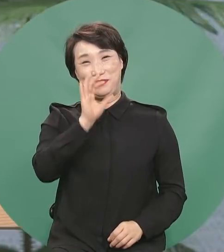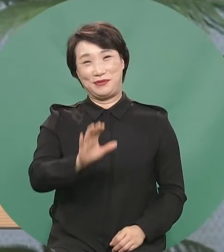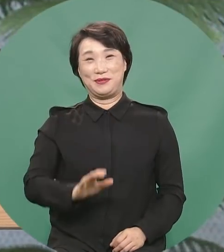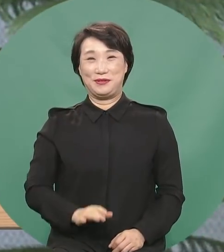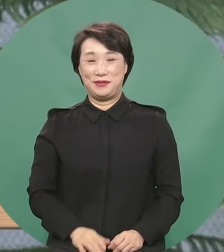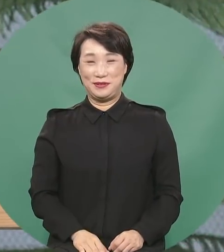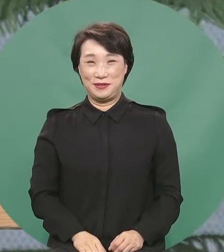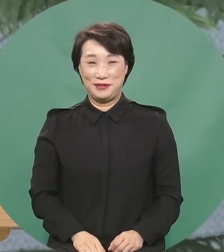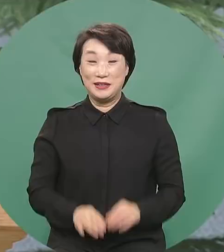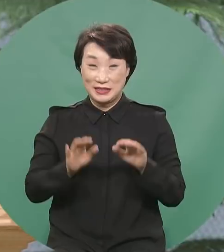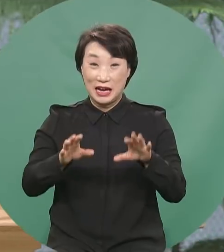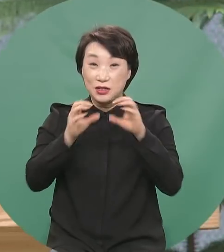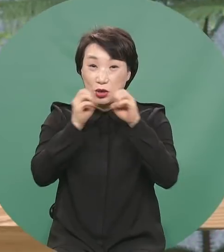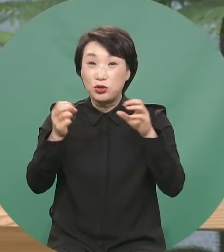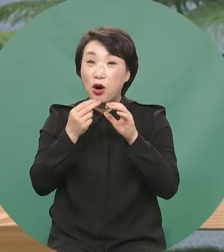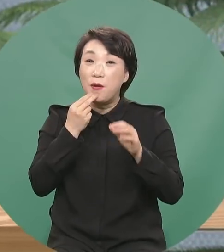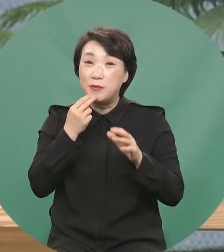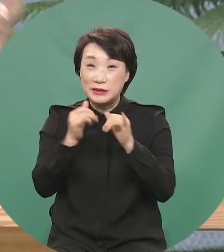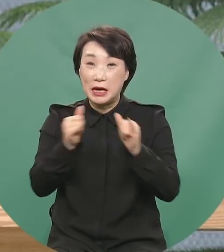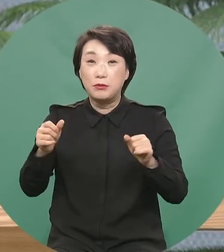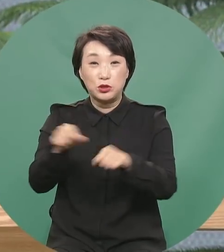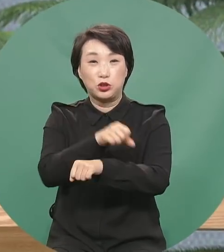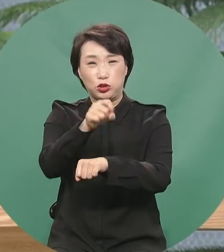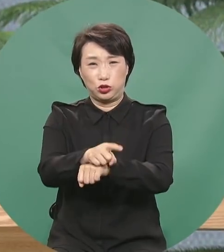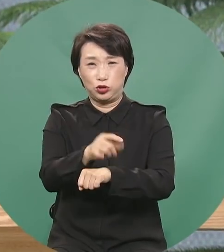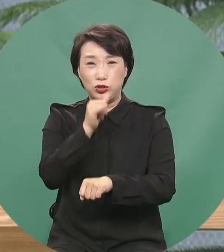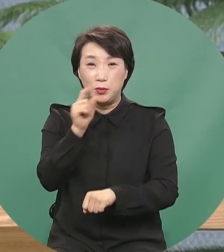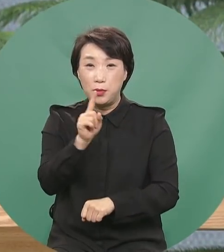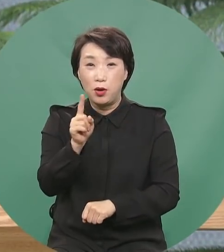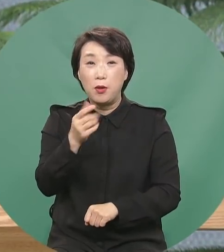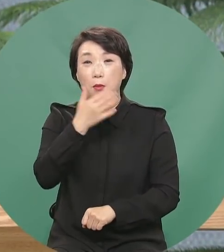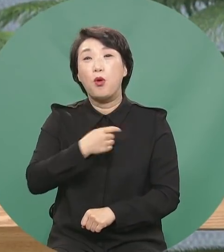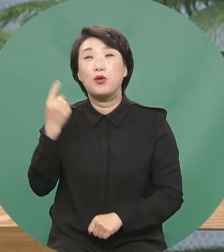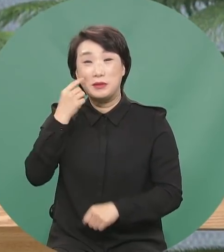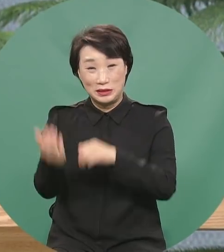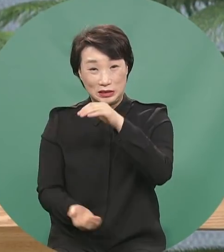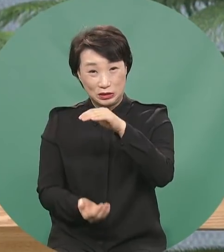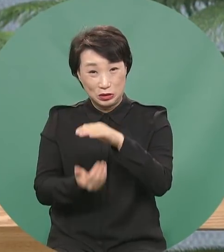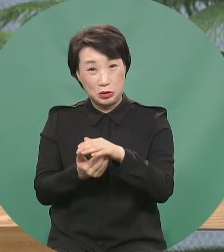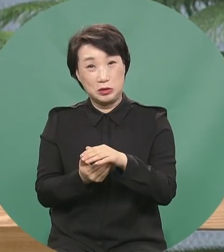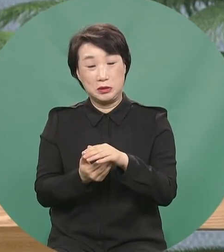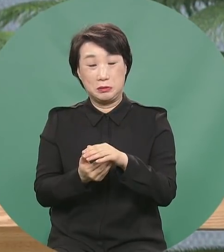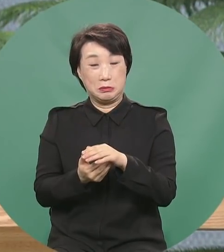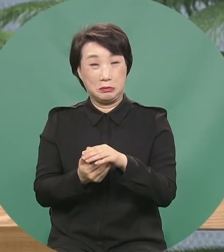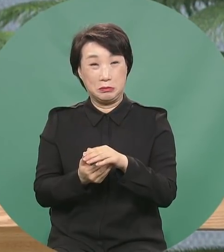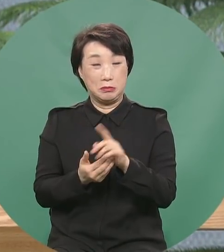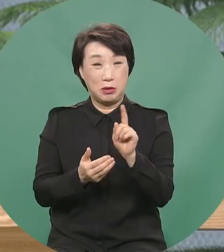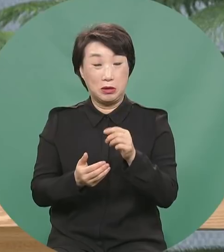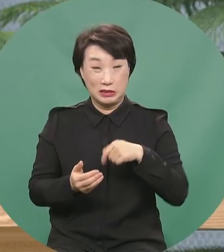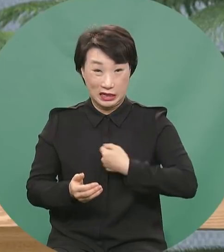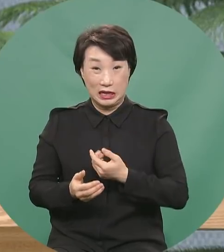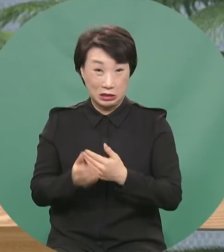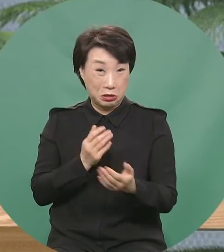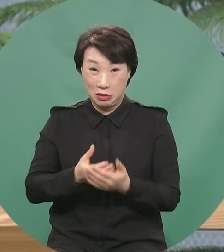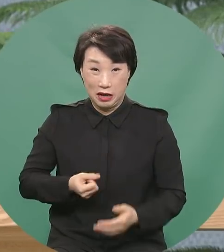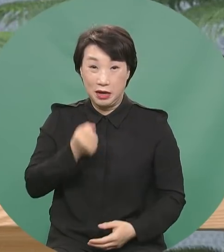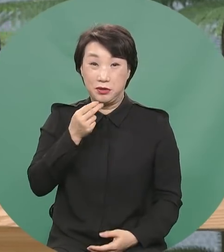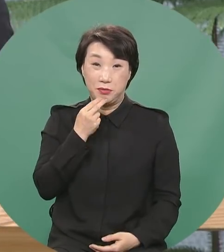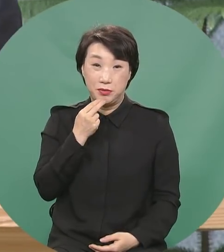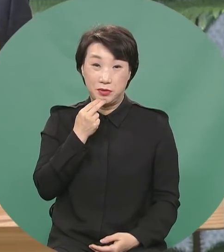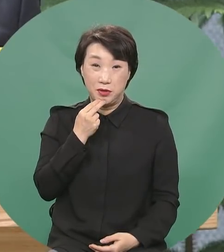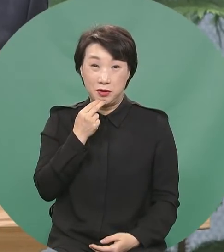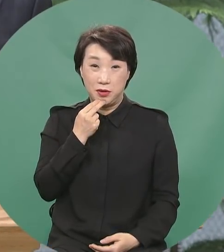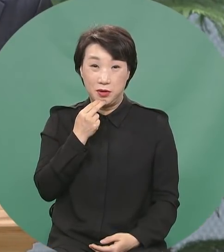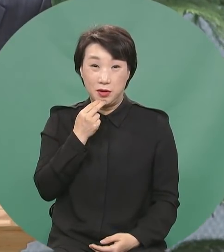그래서 전도하지 않는 사람의 특징은 복음이 이루어짐이 자기 속에 없기 때문에